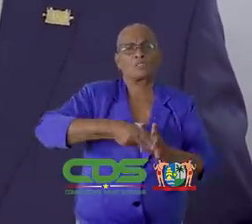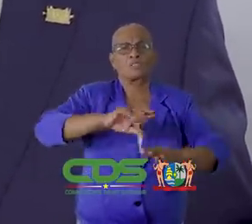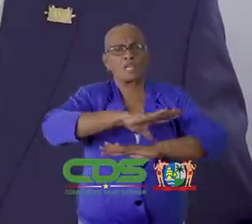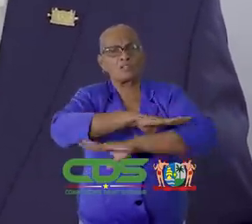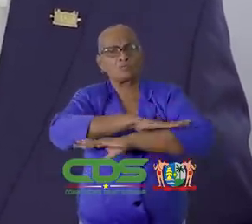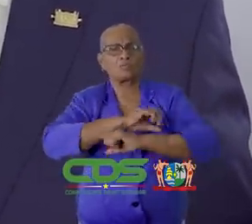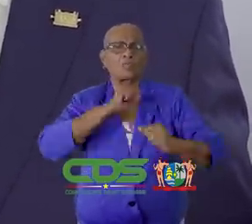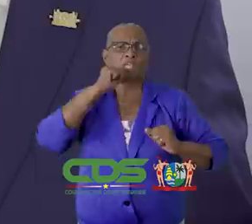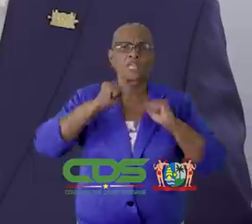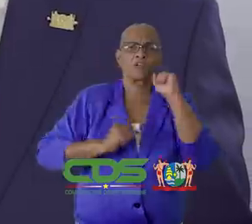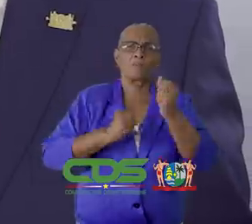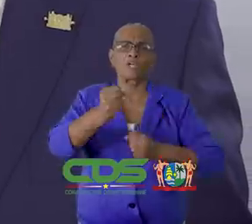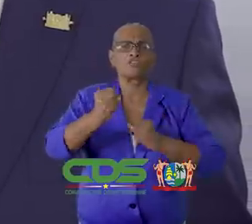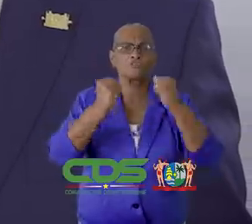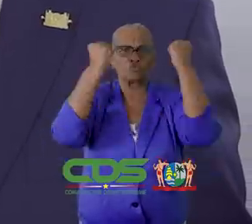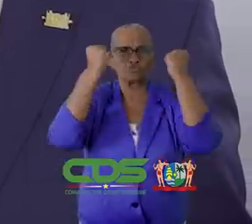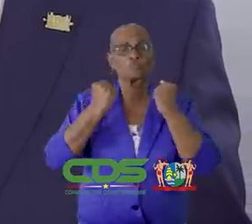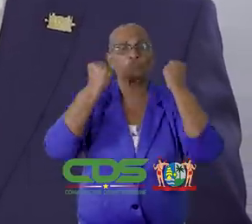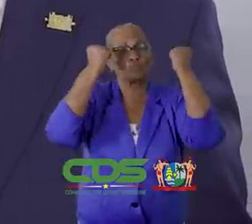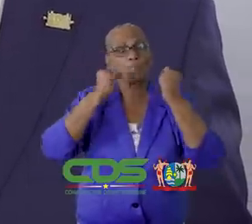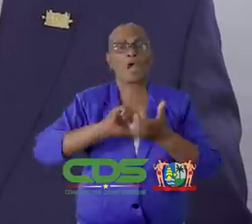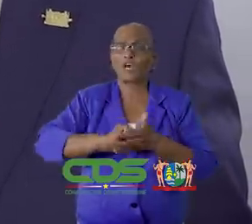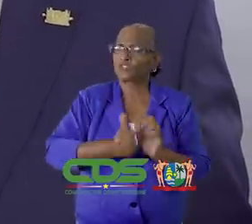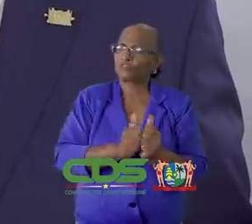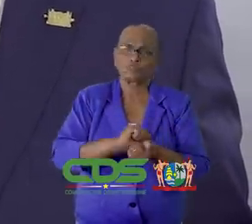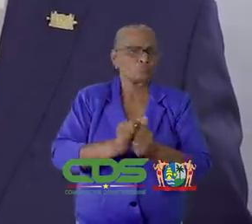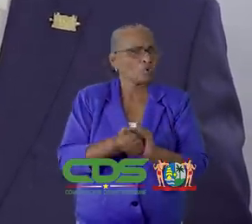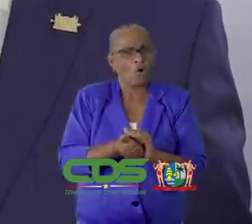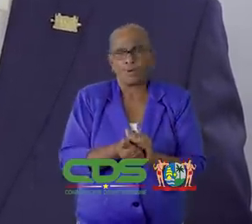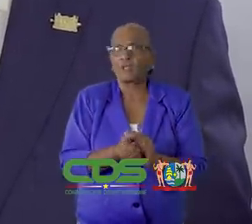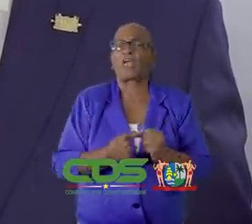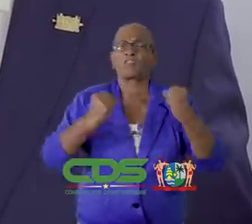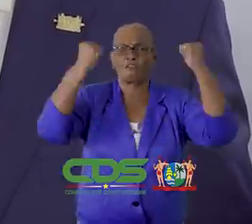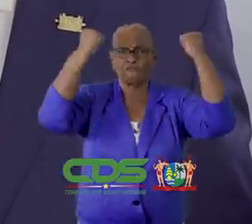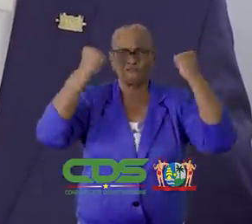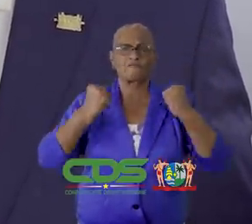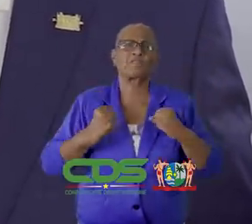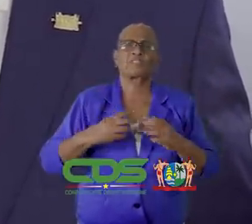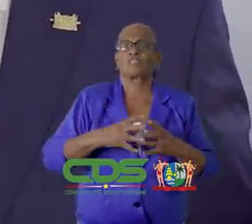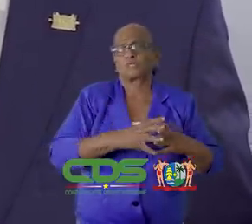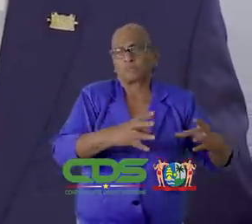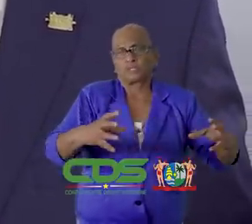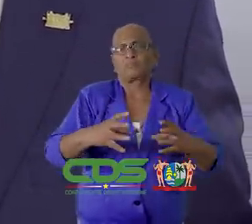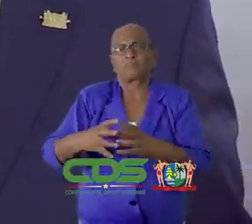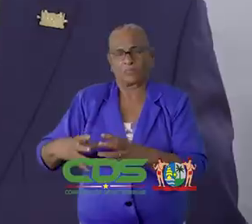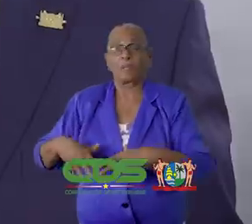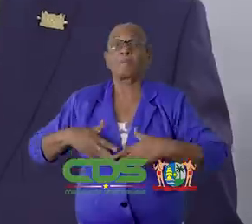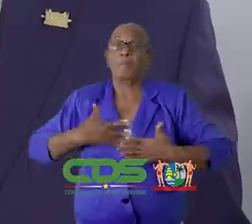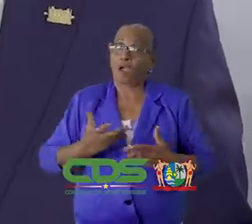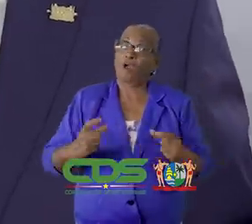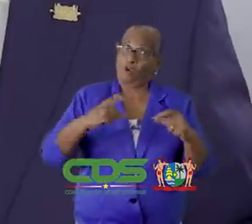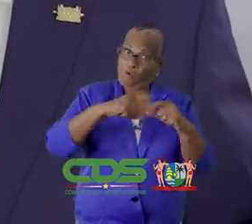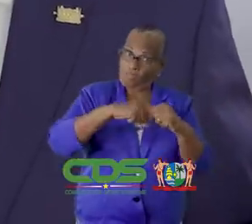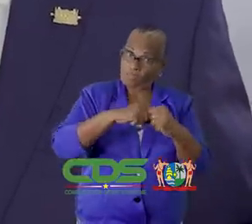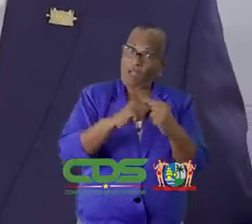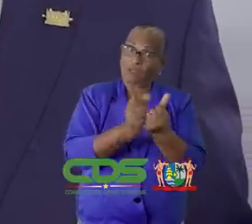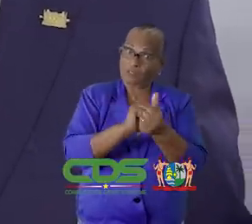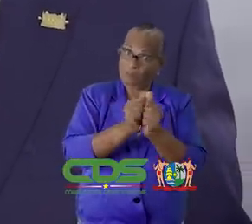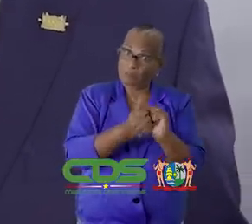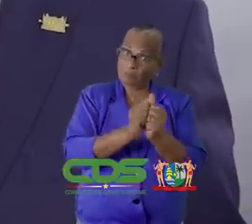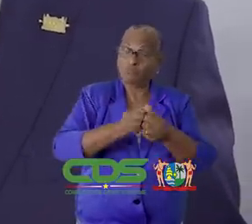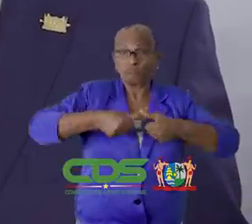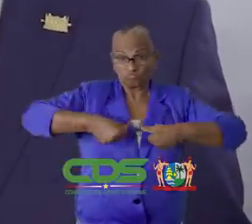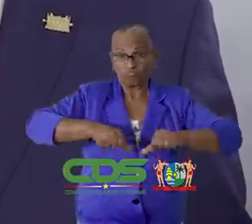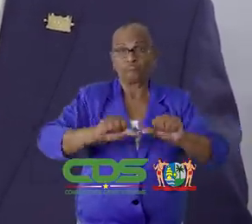dansscholen, aerobics, zumba, sport en of fitnesscentra. Contactberoepen